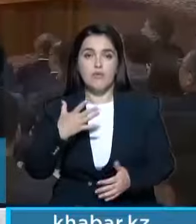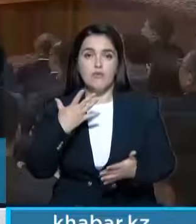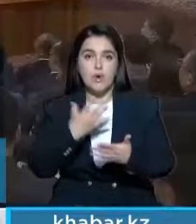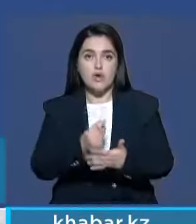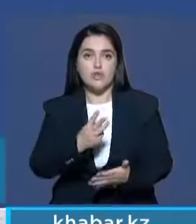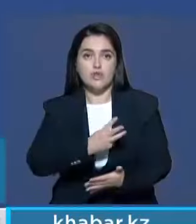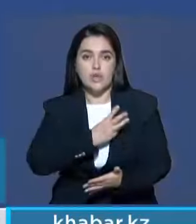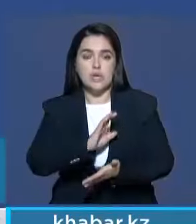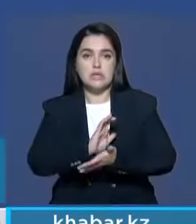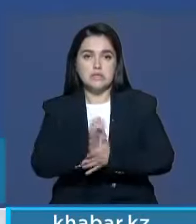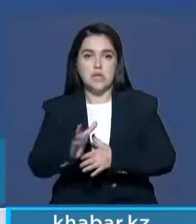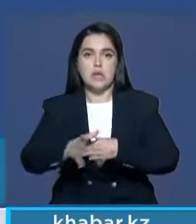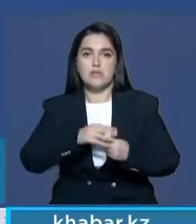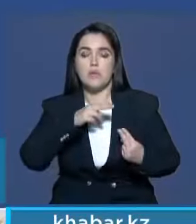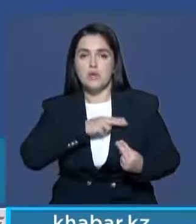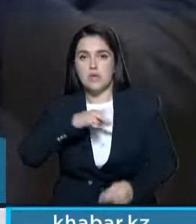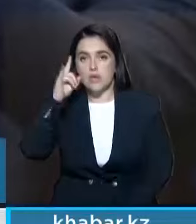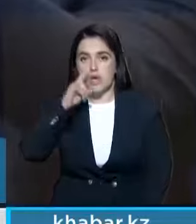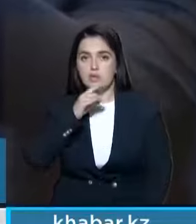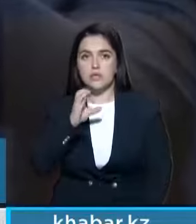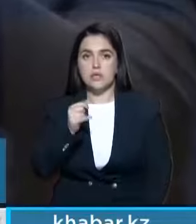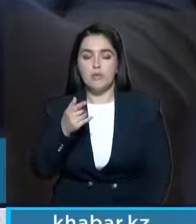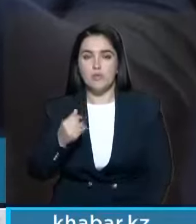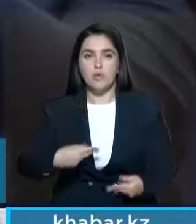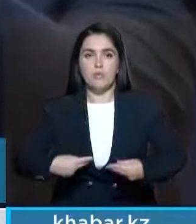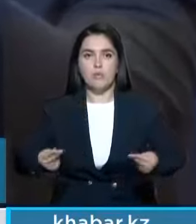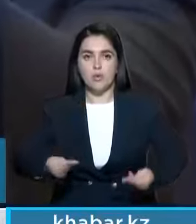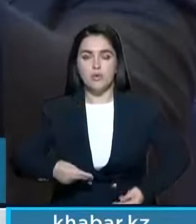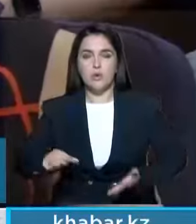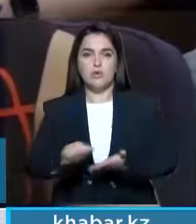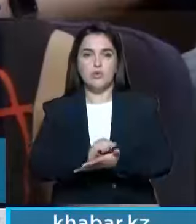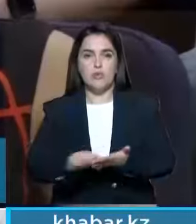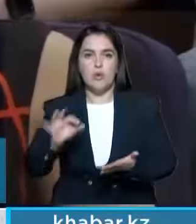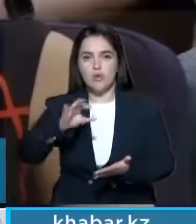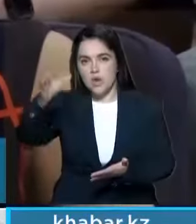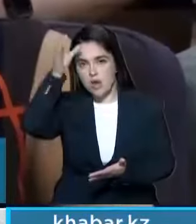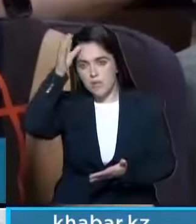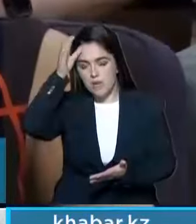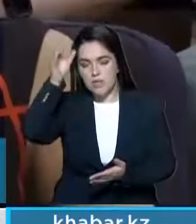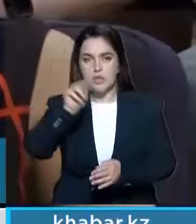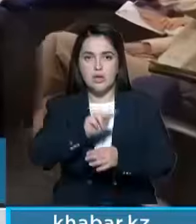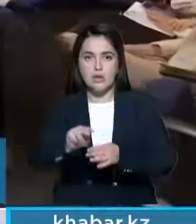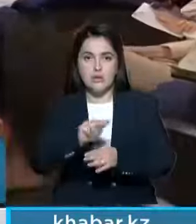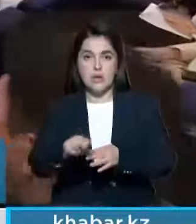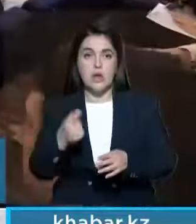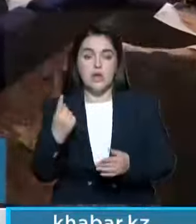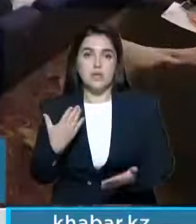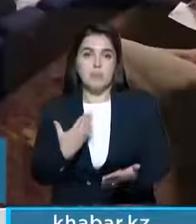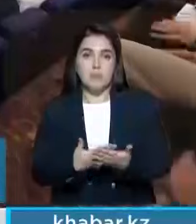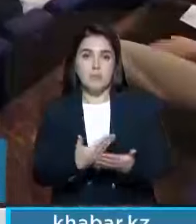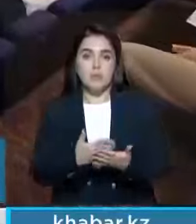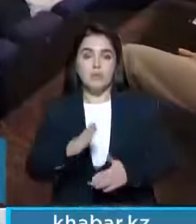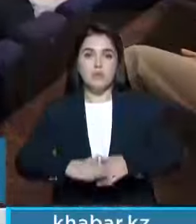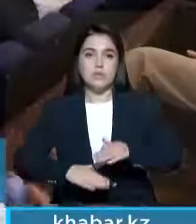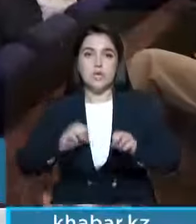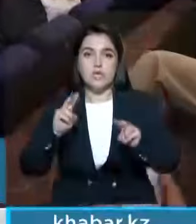тесному сотрудничеству Казахстан и Сингапур закрепили подписями в документах по сферам образования и науки. Один из них предполагает стажировку